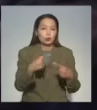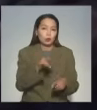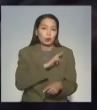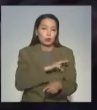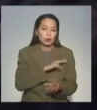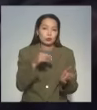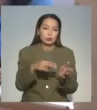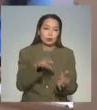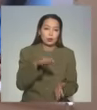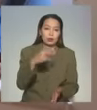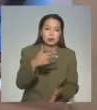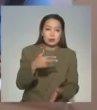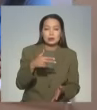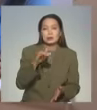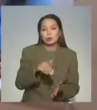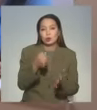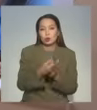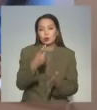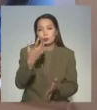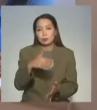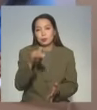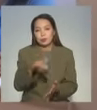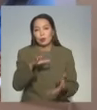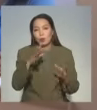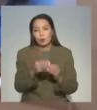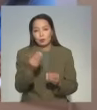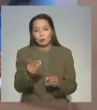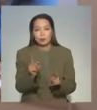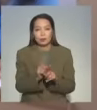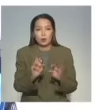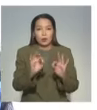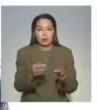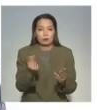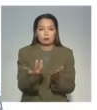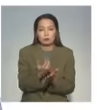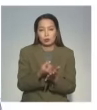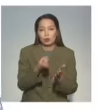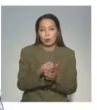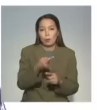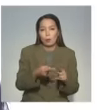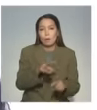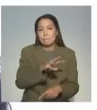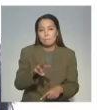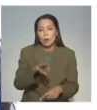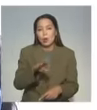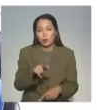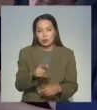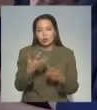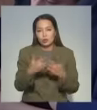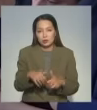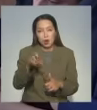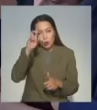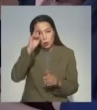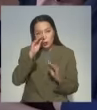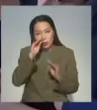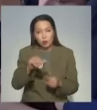от 30 тысяч до 150 тысяч тенге. В итоге служащий таким образом мог заработать до полумиллиона. Миллионы тенге, считают